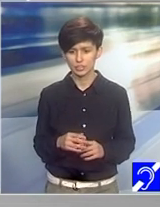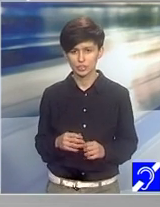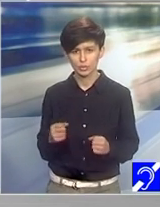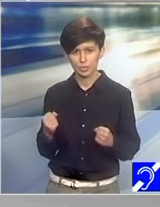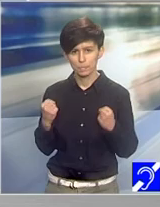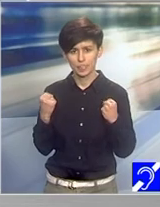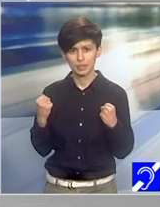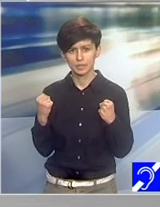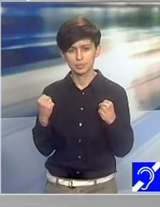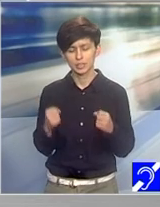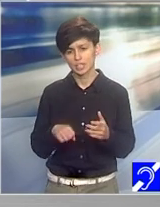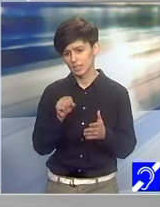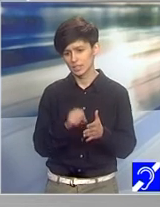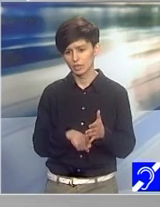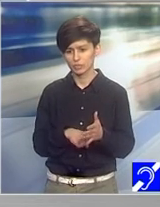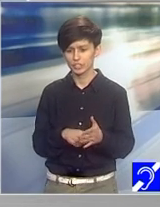de convingere absolut